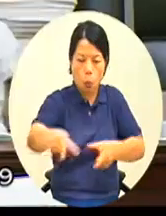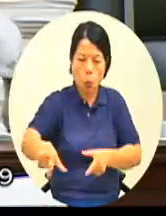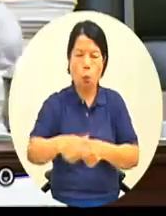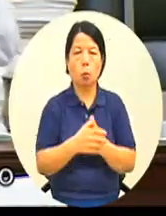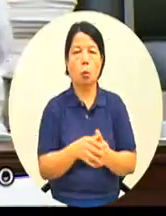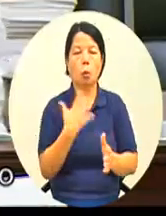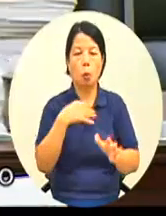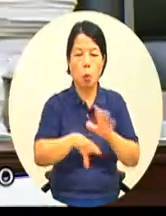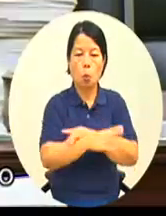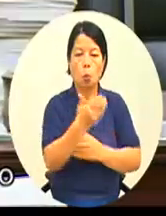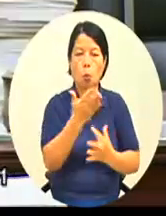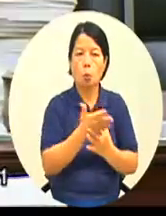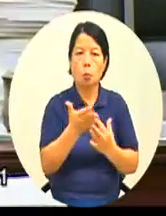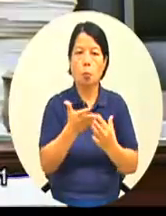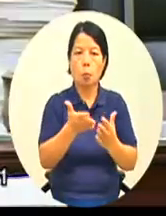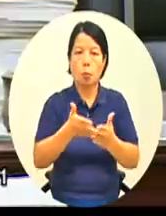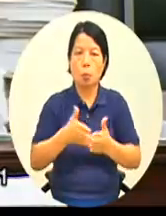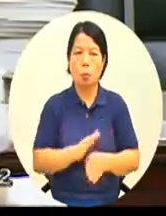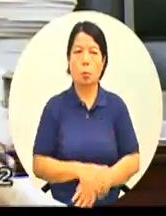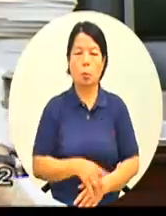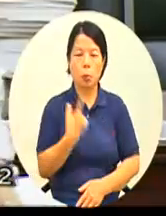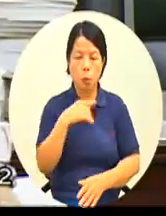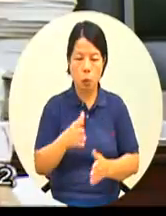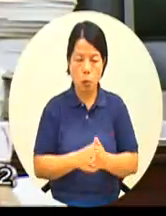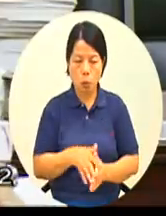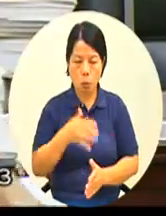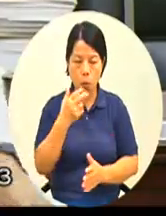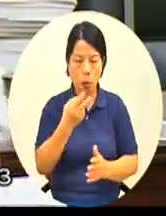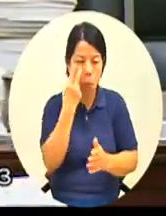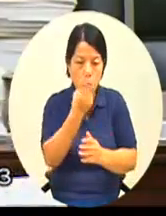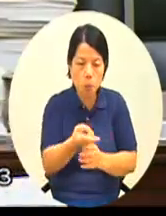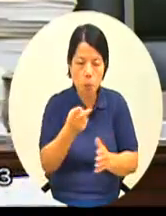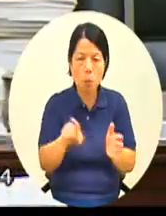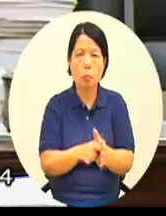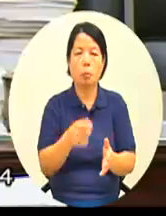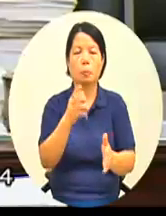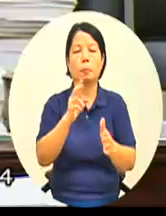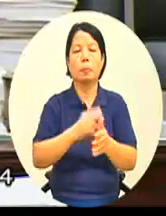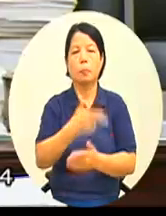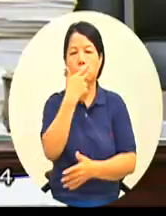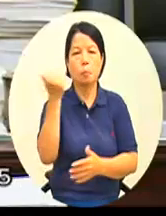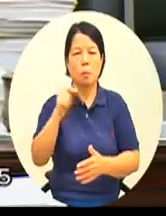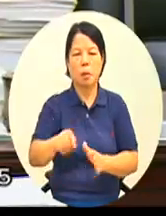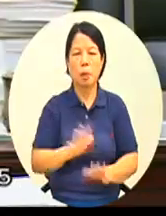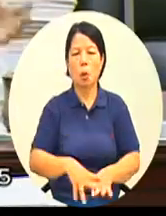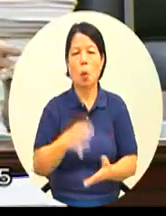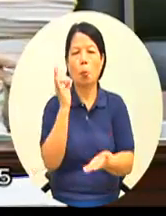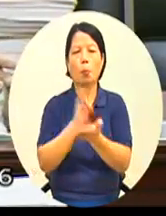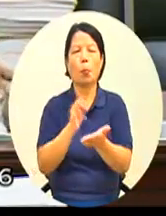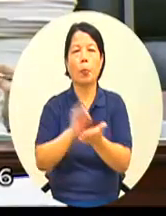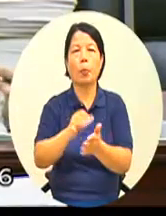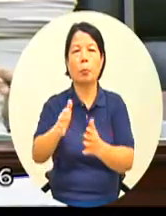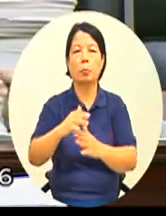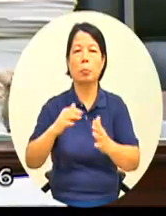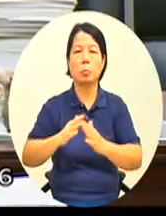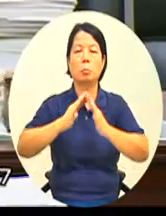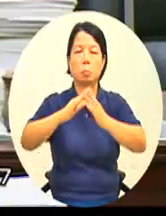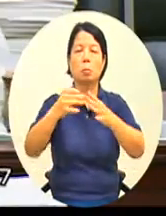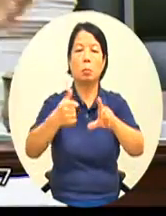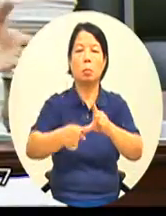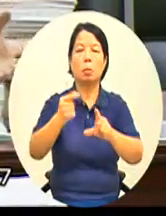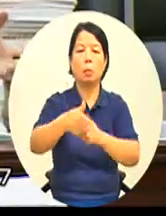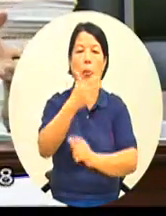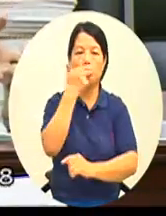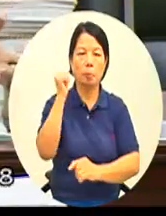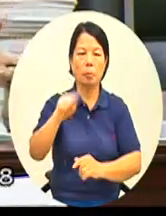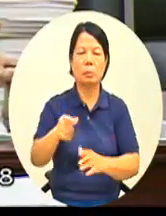间要去探望也比较方便，不然现在很多为了便宜，如果在市区方便啊，可是都